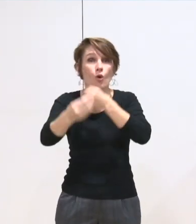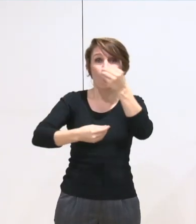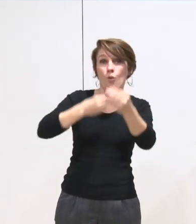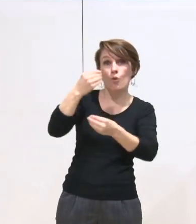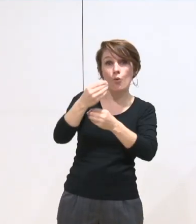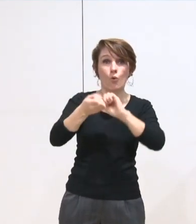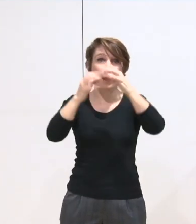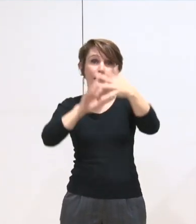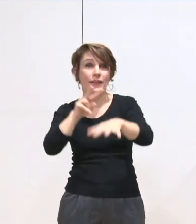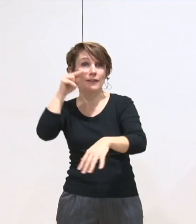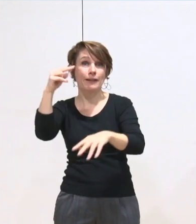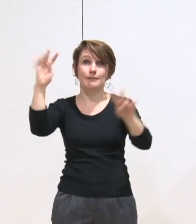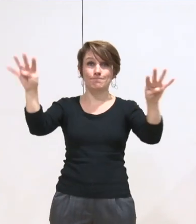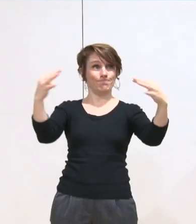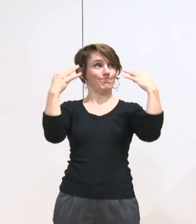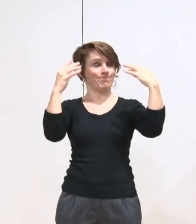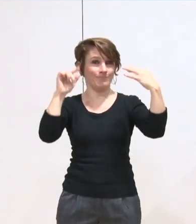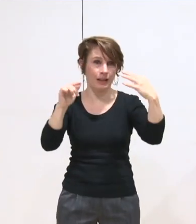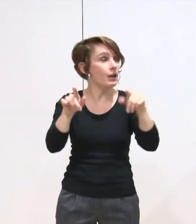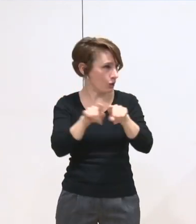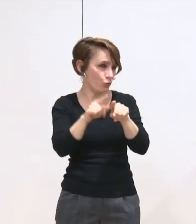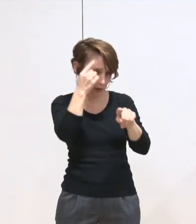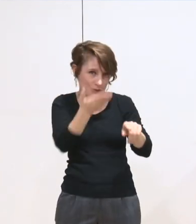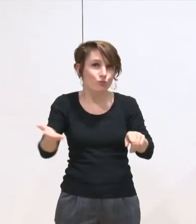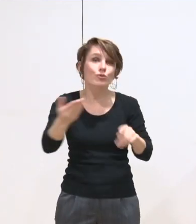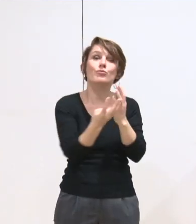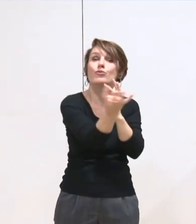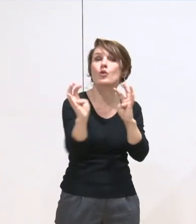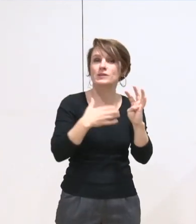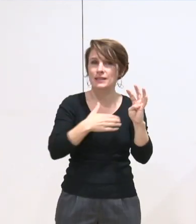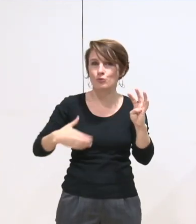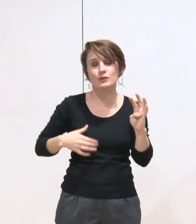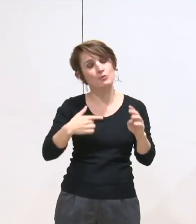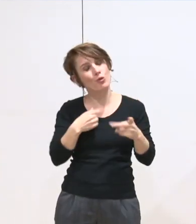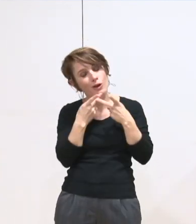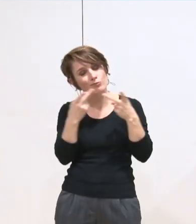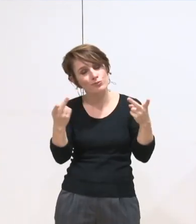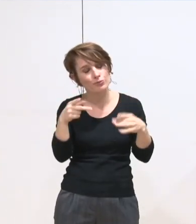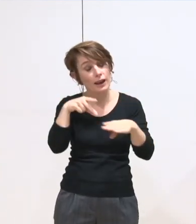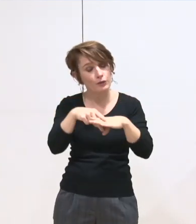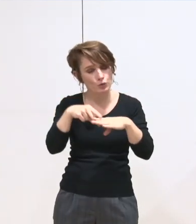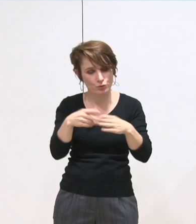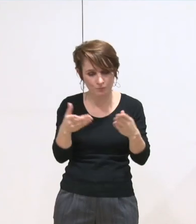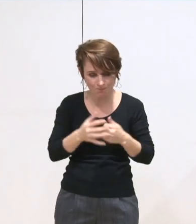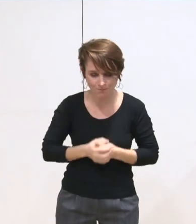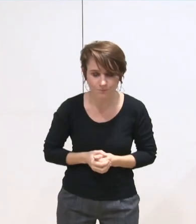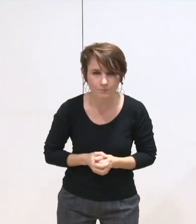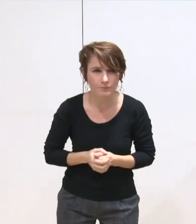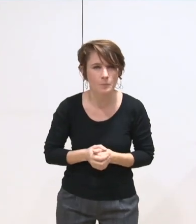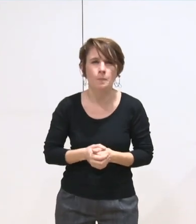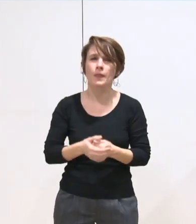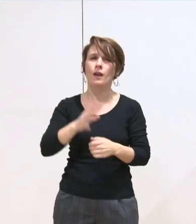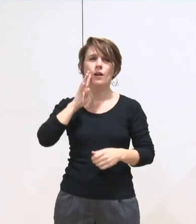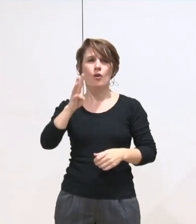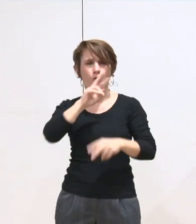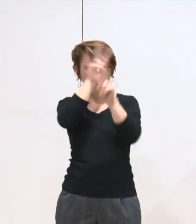devant Internet, et évidemment, mesdames et messieurs les conseillers municipaux, la grande conférence internationale sur le